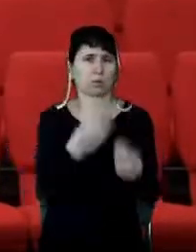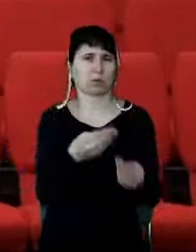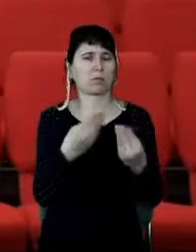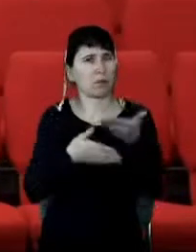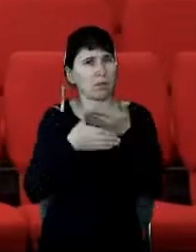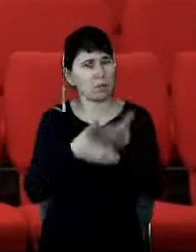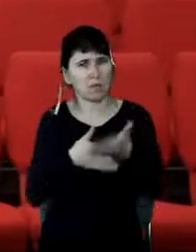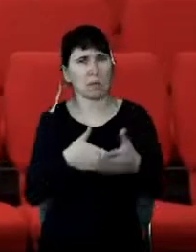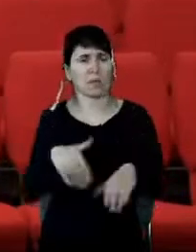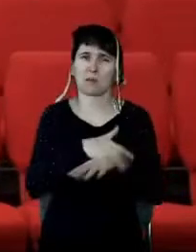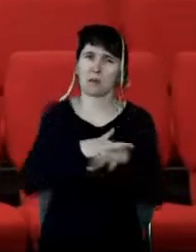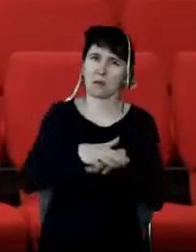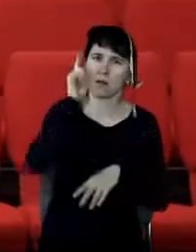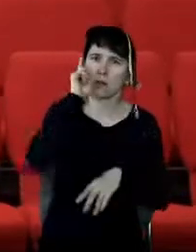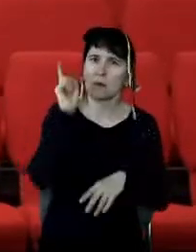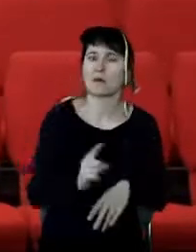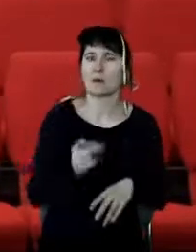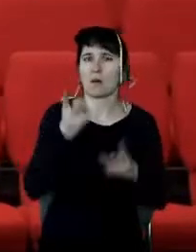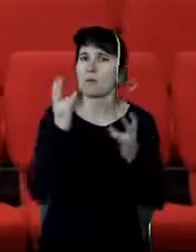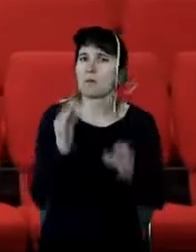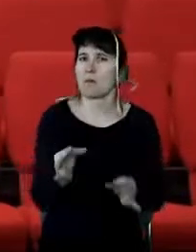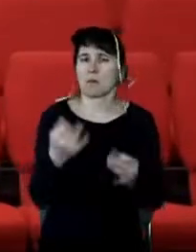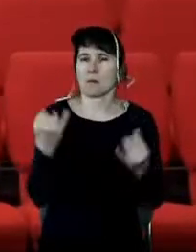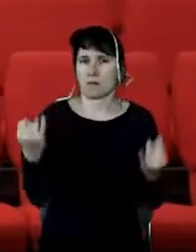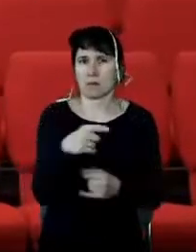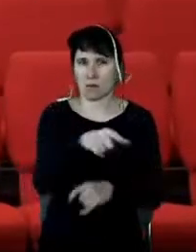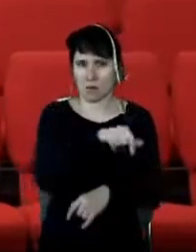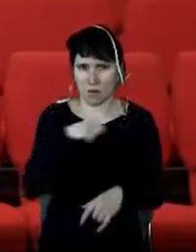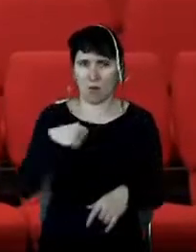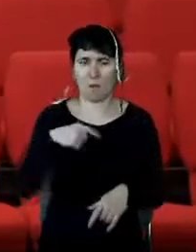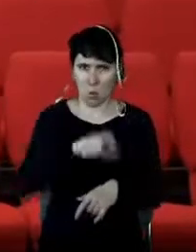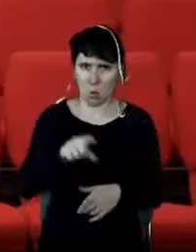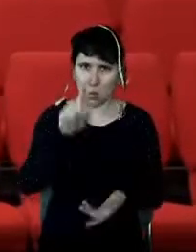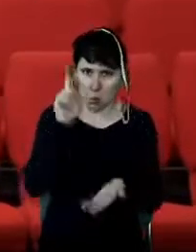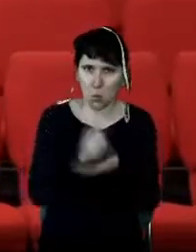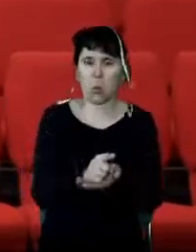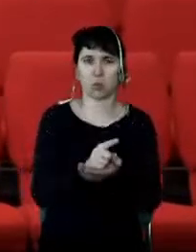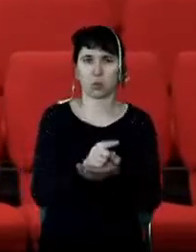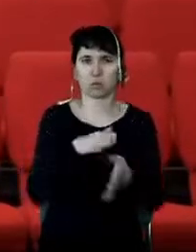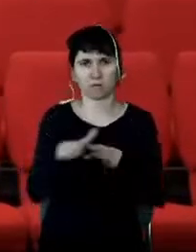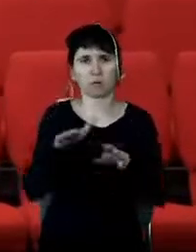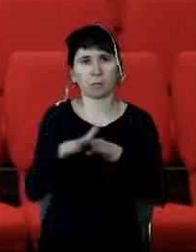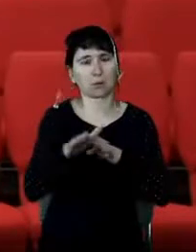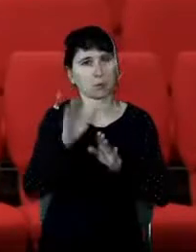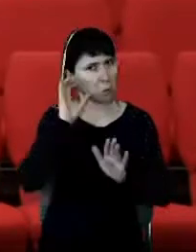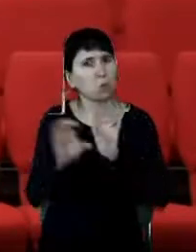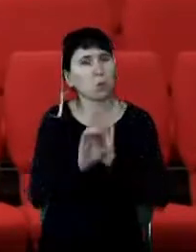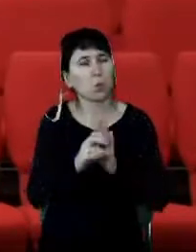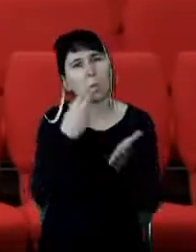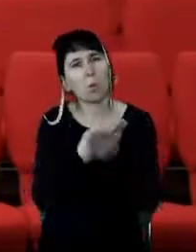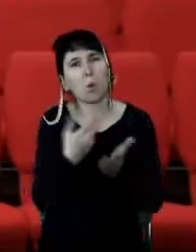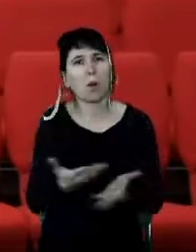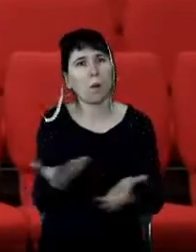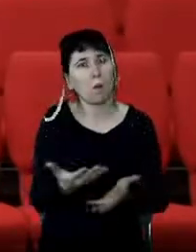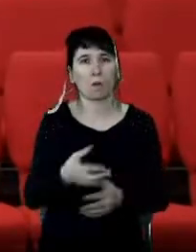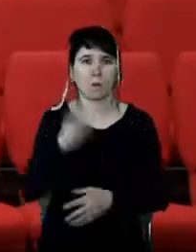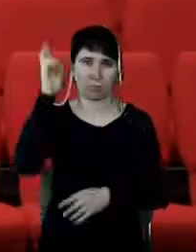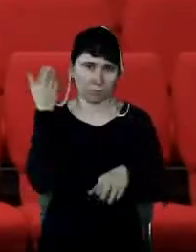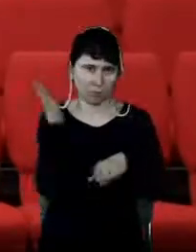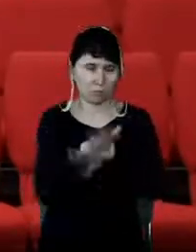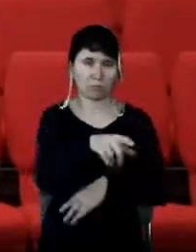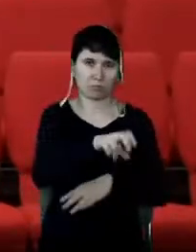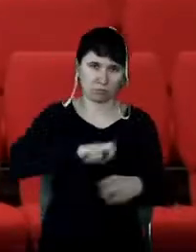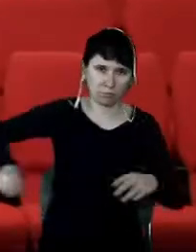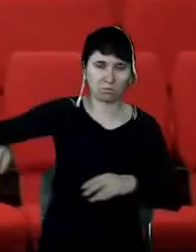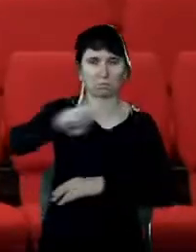бути це сприйняти для себе і пройти це. Бог був з ними, так, Бог був з ними, але потрібно